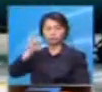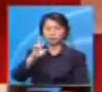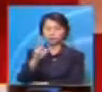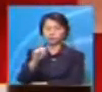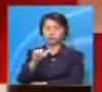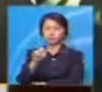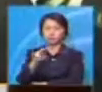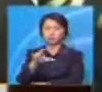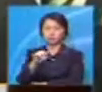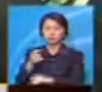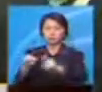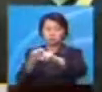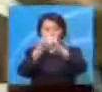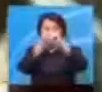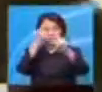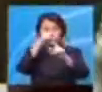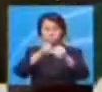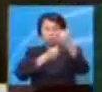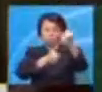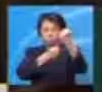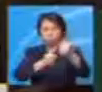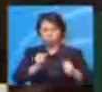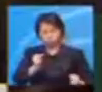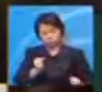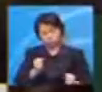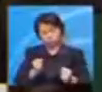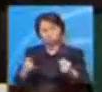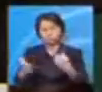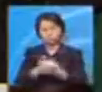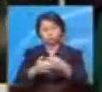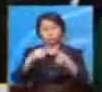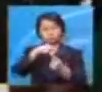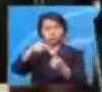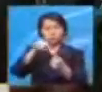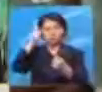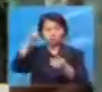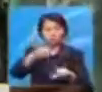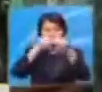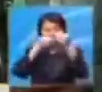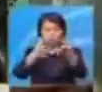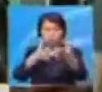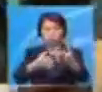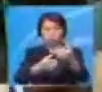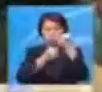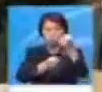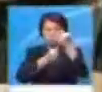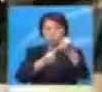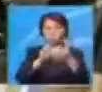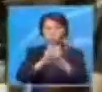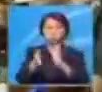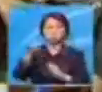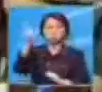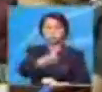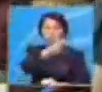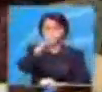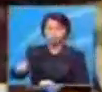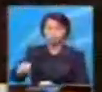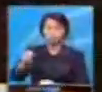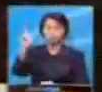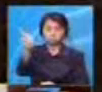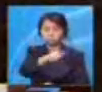niir menggantung perkhidmatannya ekoran mogok juru terbang sehingga ke Tarikh yang akan diberitahu mogok itu menyebabkan pembatalan beberapa